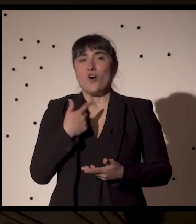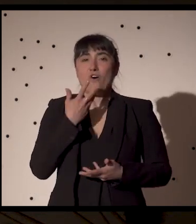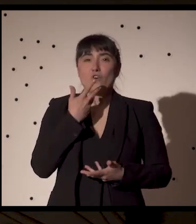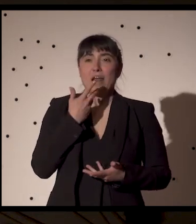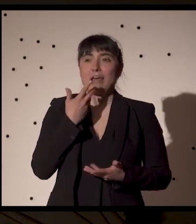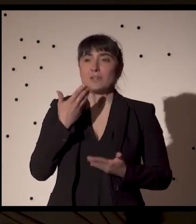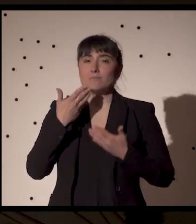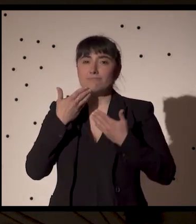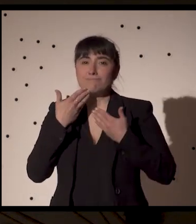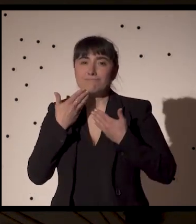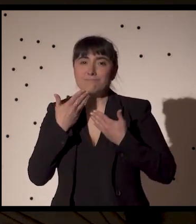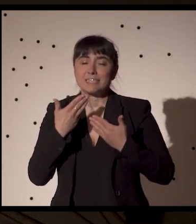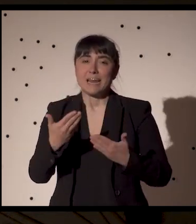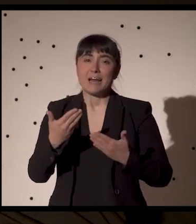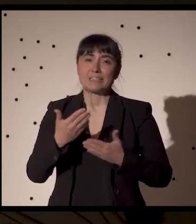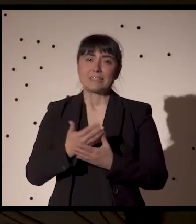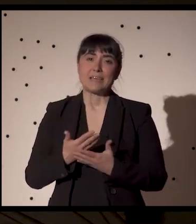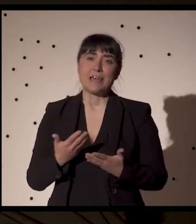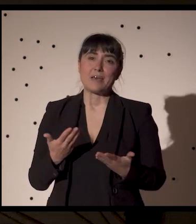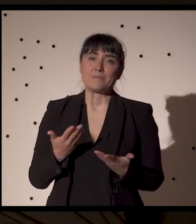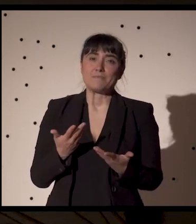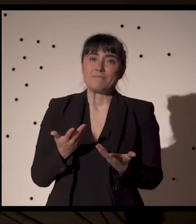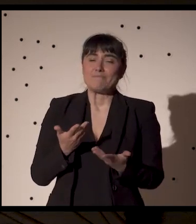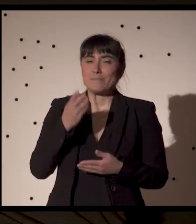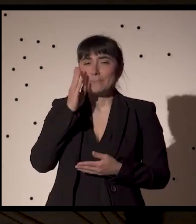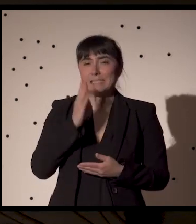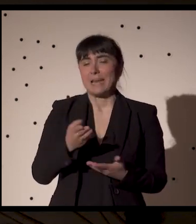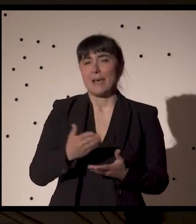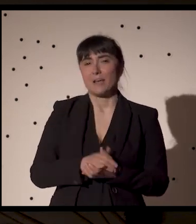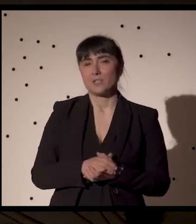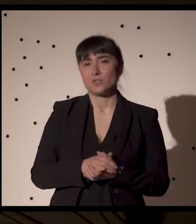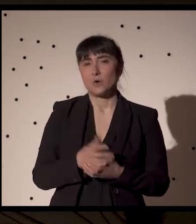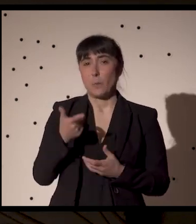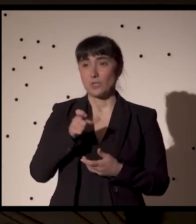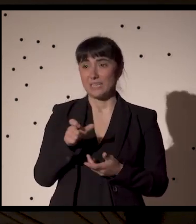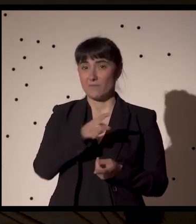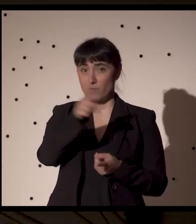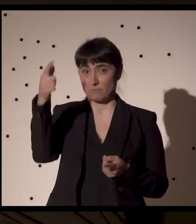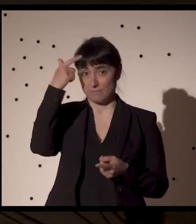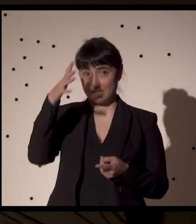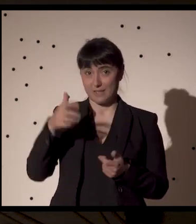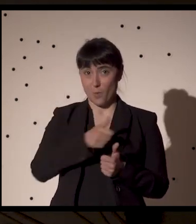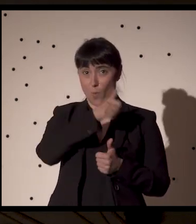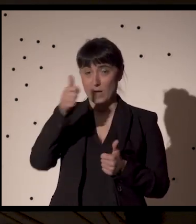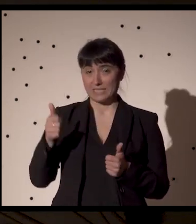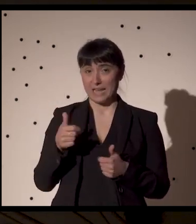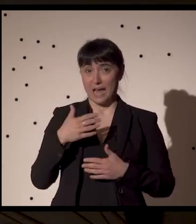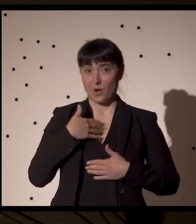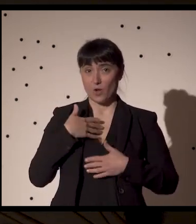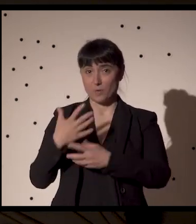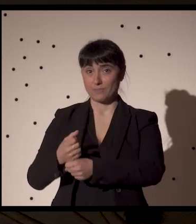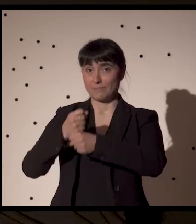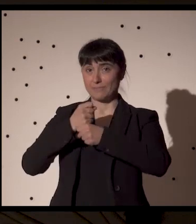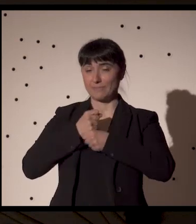perché come sapete quest'anno si esaurisce il mio mandato si esaurisce una consigliatura